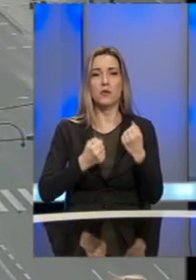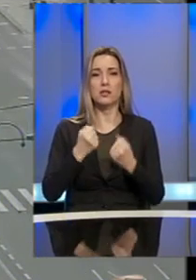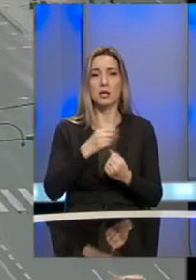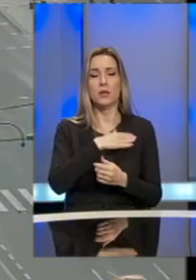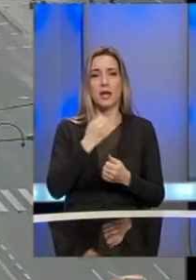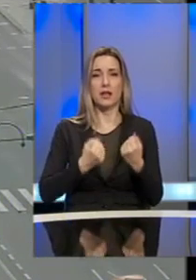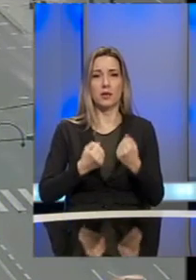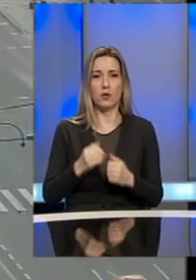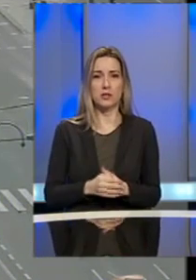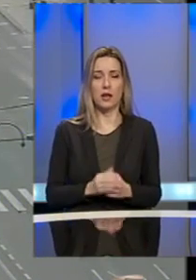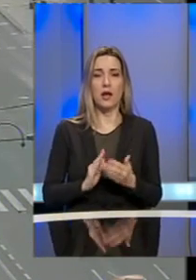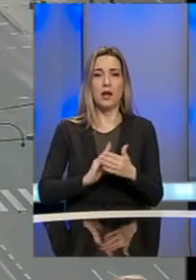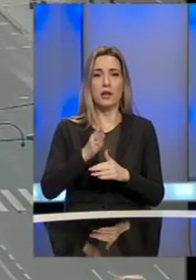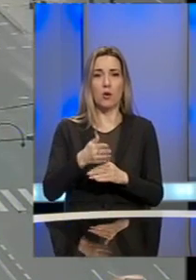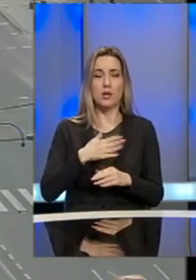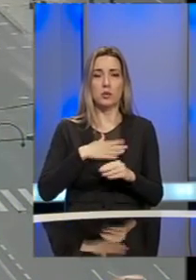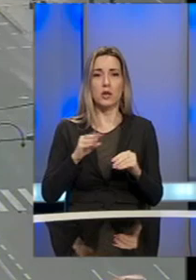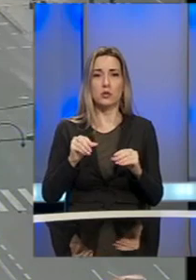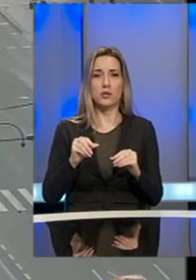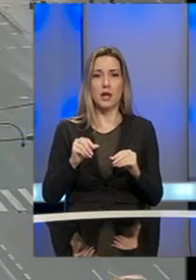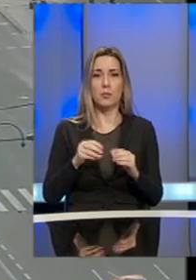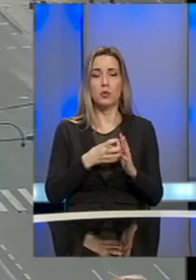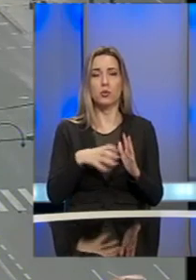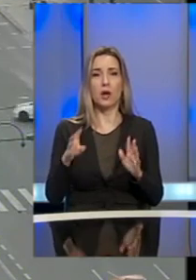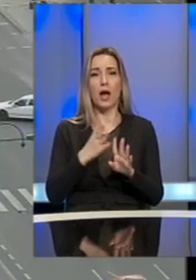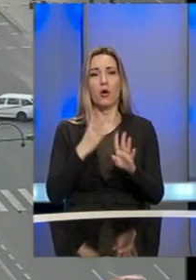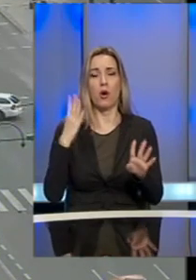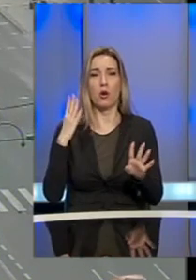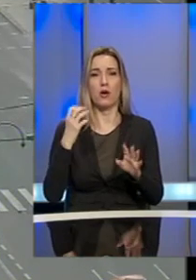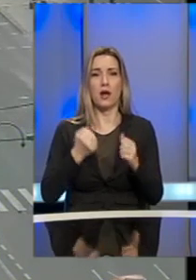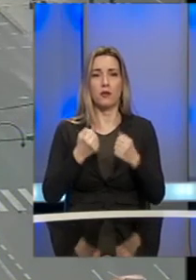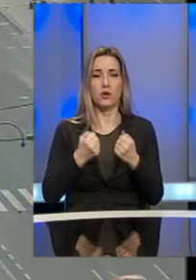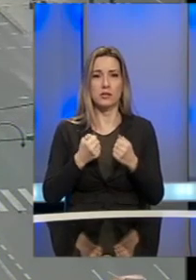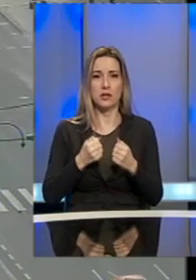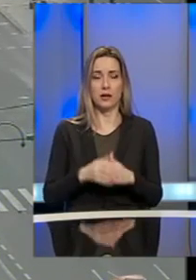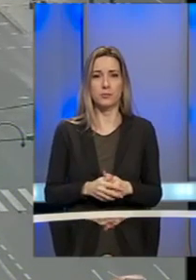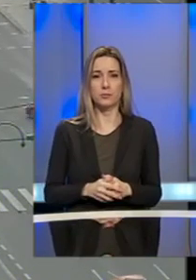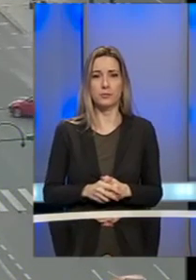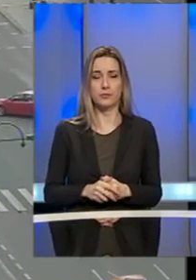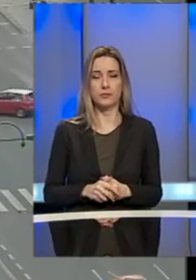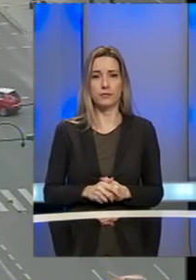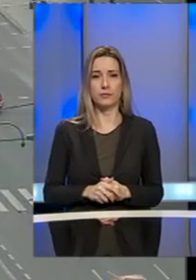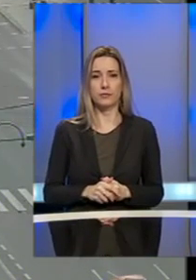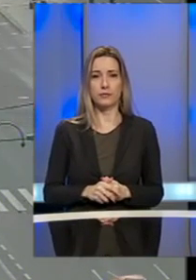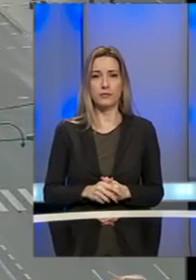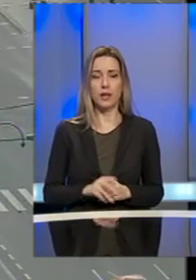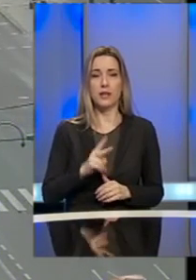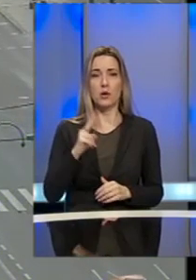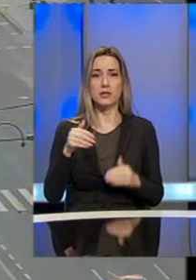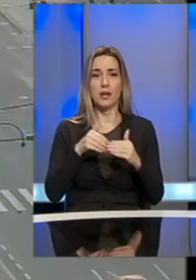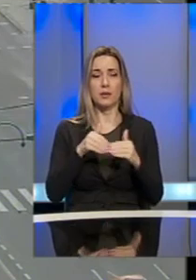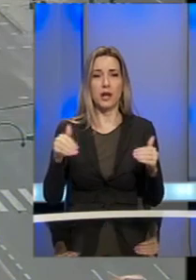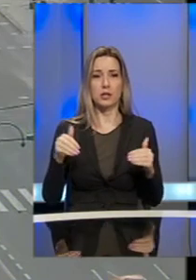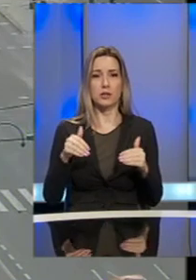teretnih vozila. Na ulazu u našu zemlju duga je kolona teretnih vozila na graničnom prelazu Bosanska Gradiška. Na ostalim